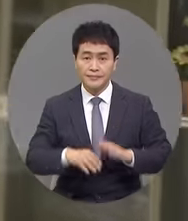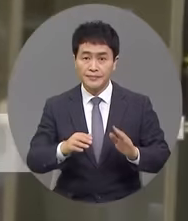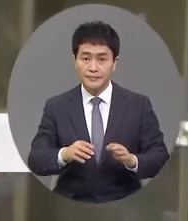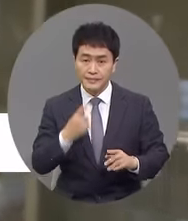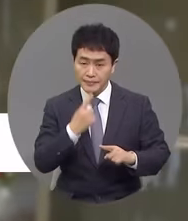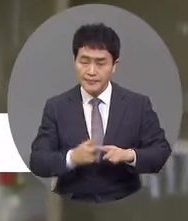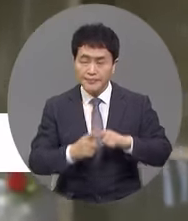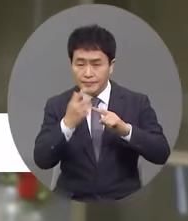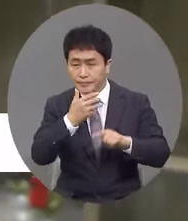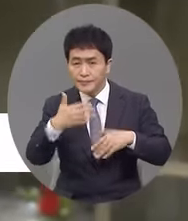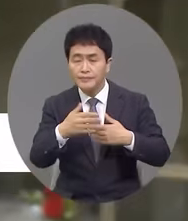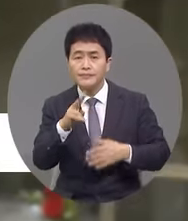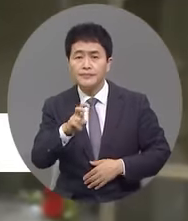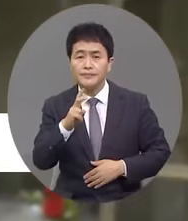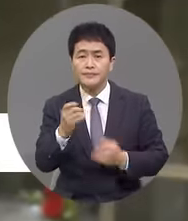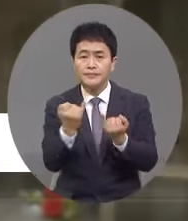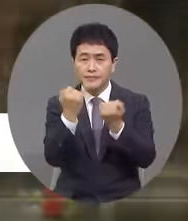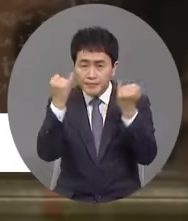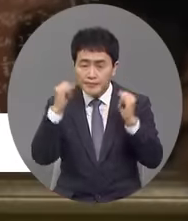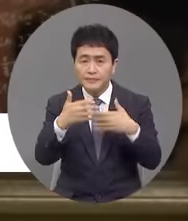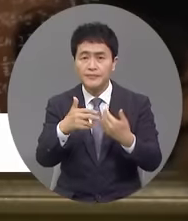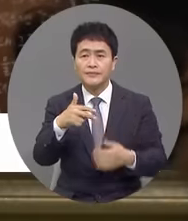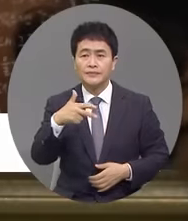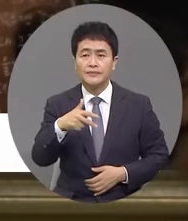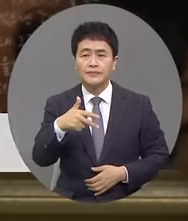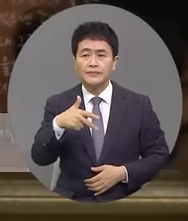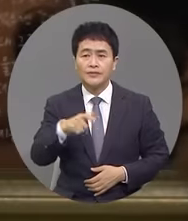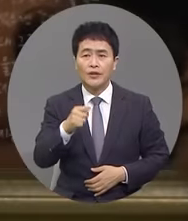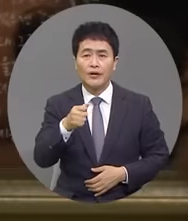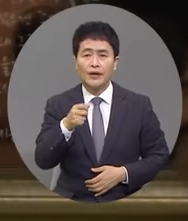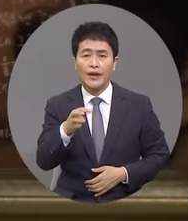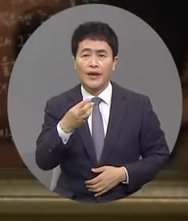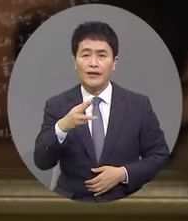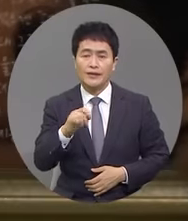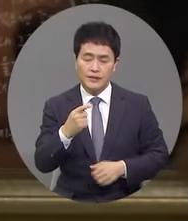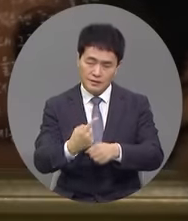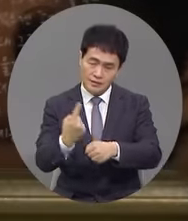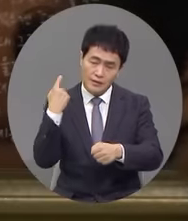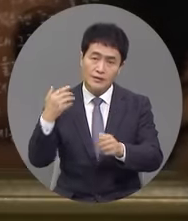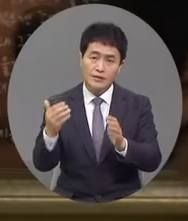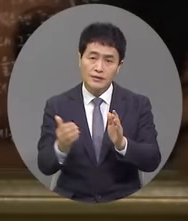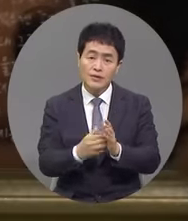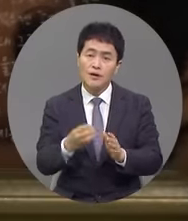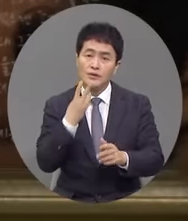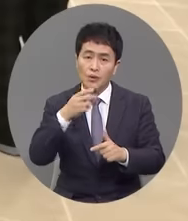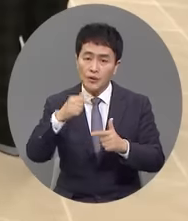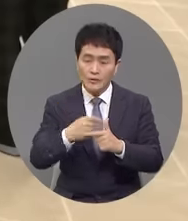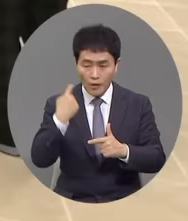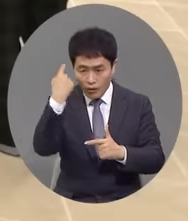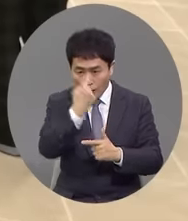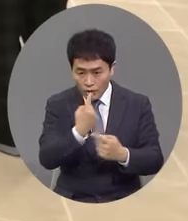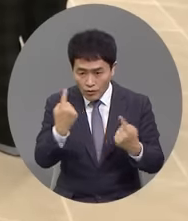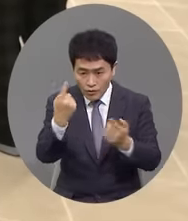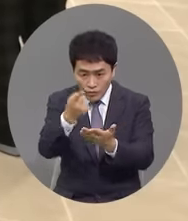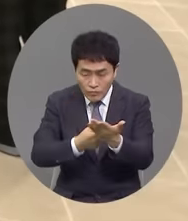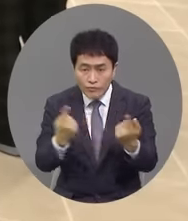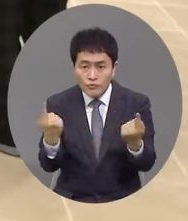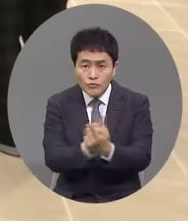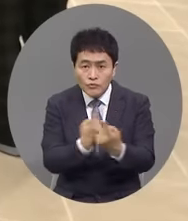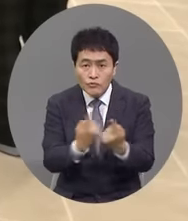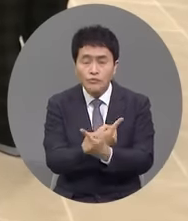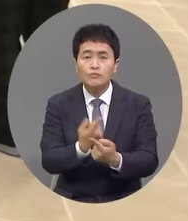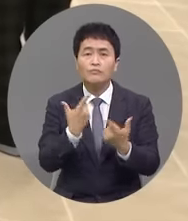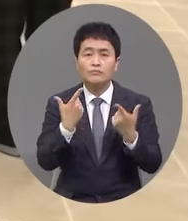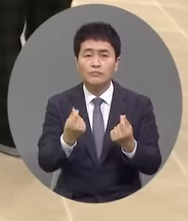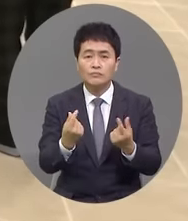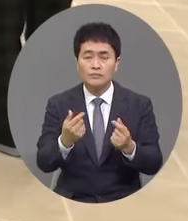간호사를 꿈꾸던 22살 여대생 정혜림 씨. 1년 전 서울 강남의 한 성형외과에서 안면 윤곽 수술을 받던